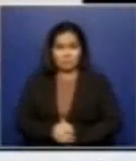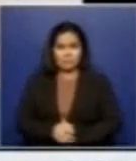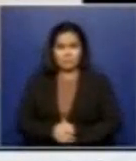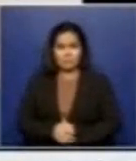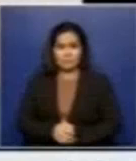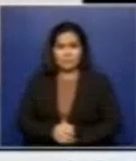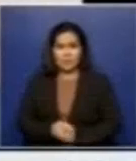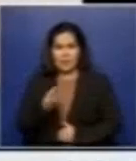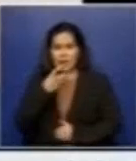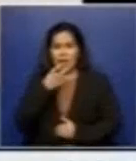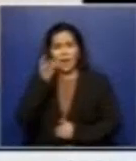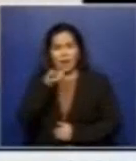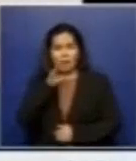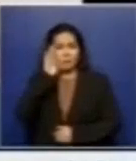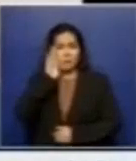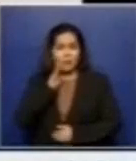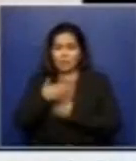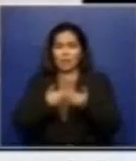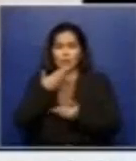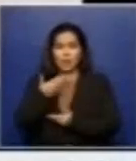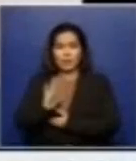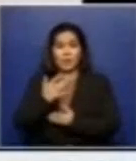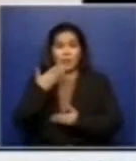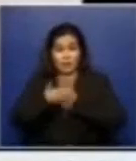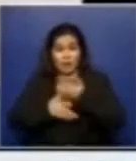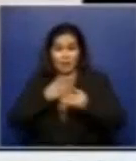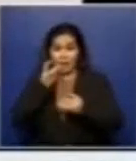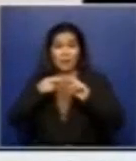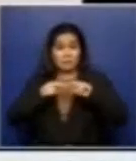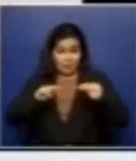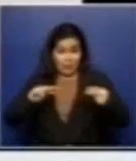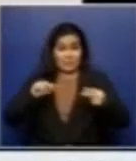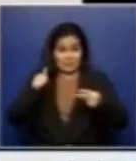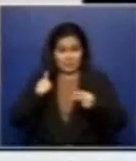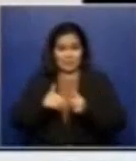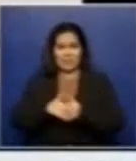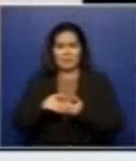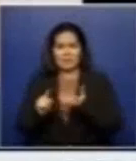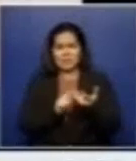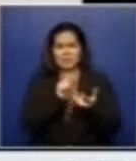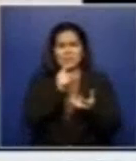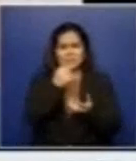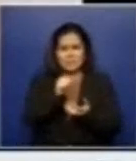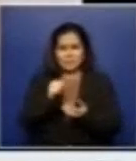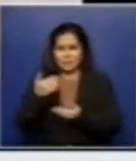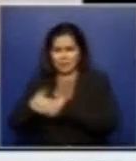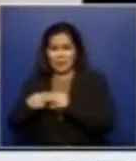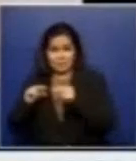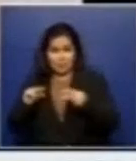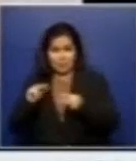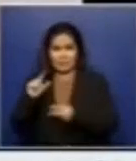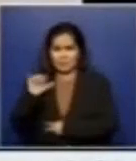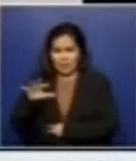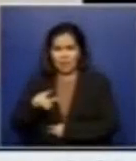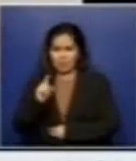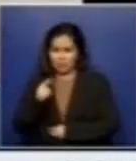ทำนาขายข้าวเปลือกวันนี้ต้องทำนาขายข้าวพันขายข้าวเปลือกกิโลละ10ขายข้าวพันได้กิโลละ25บา